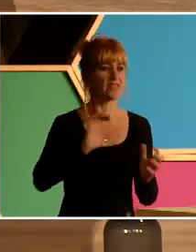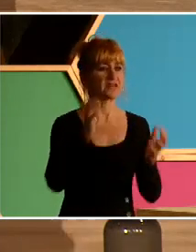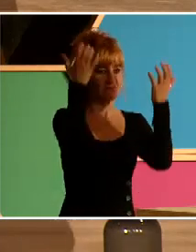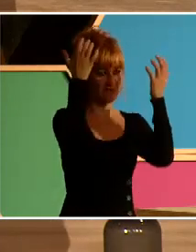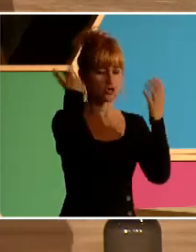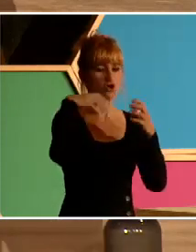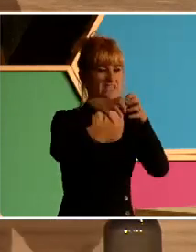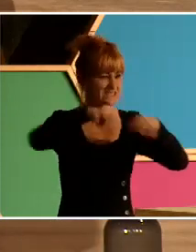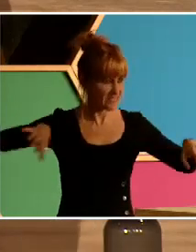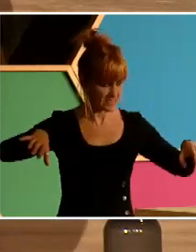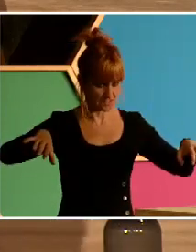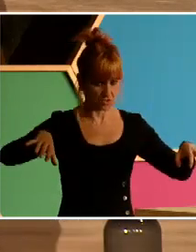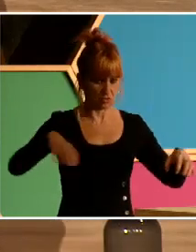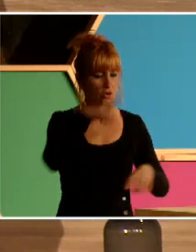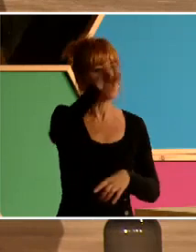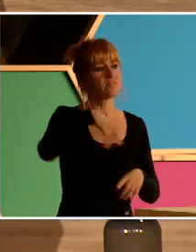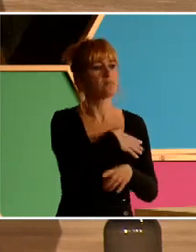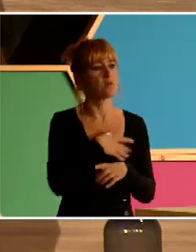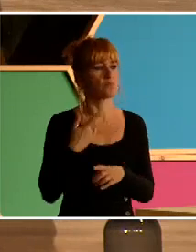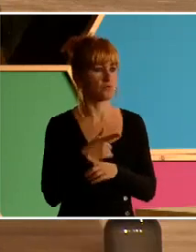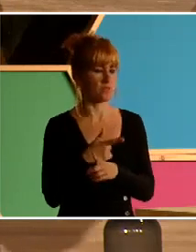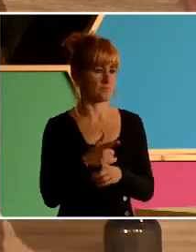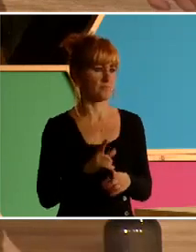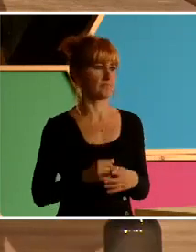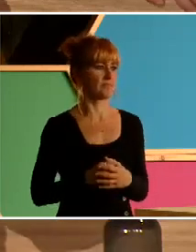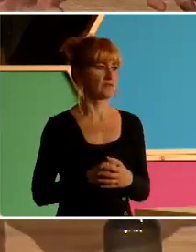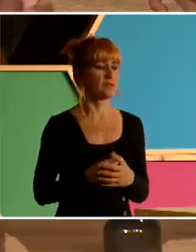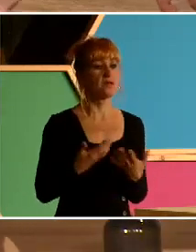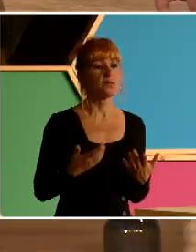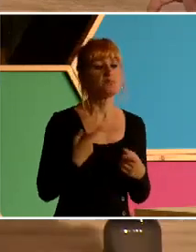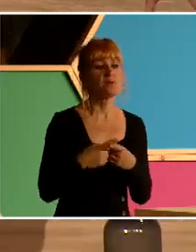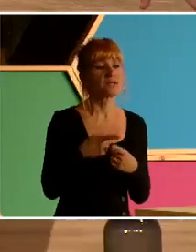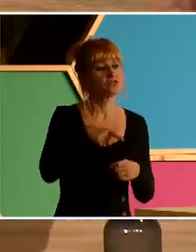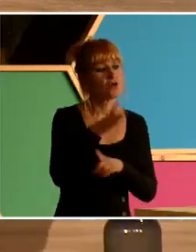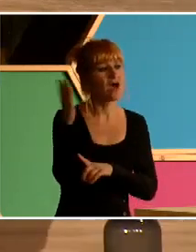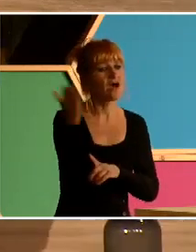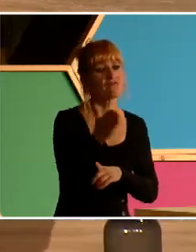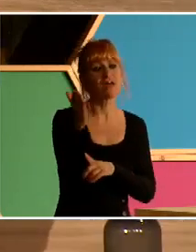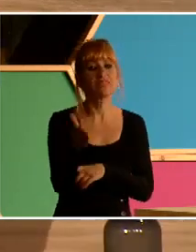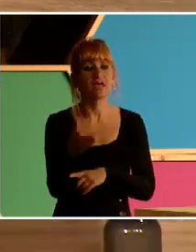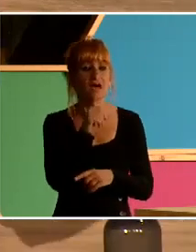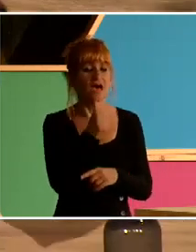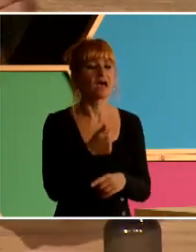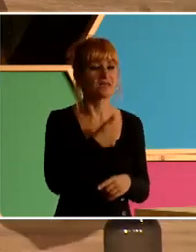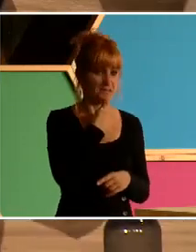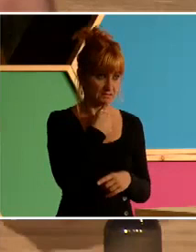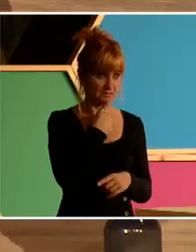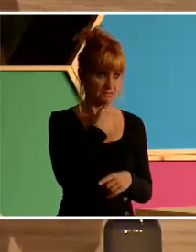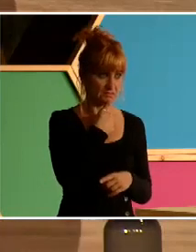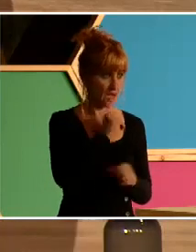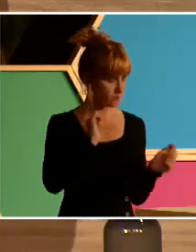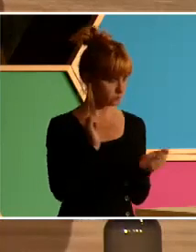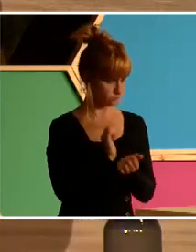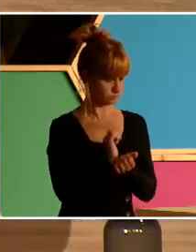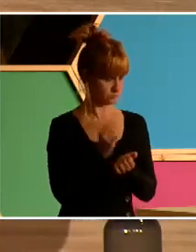fent interpretacions molt arbitràries d'aquests delictes, i això no només afecta a les persones que estan a la presó, els presos